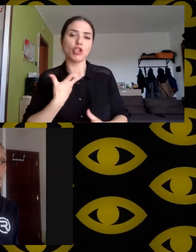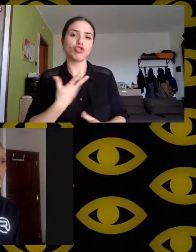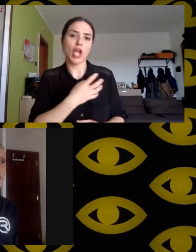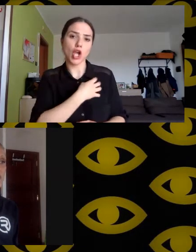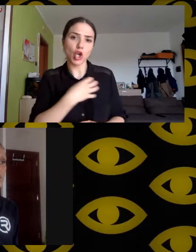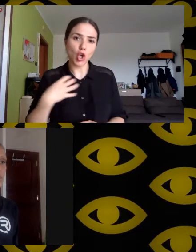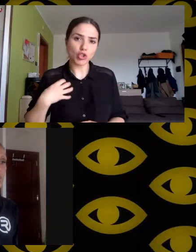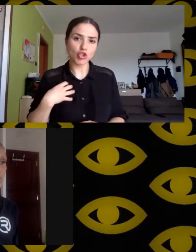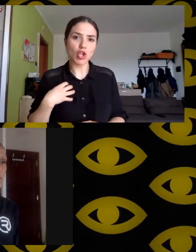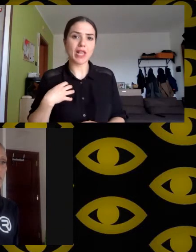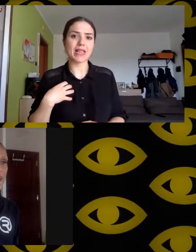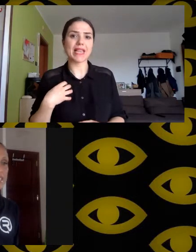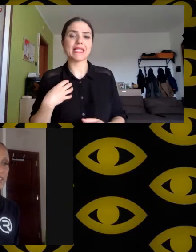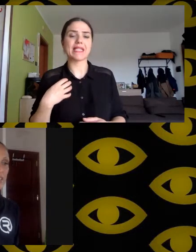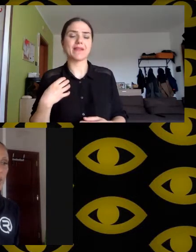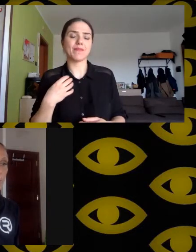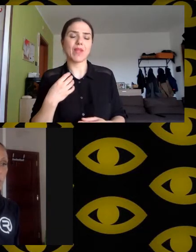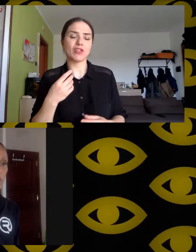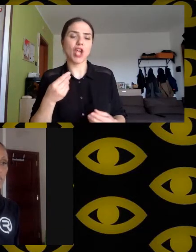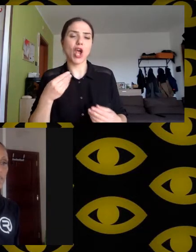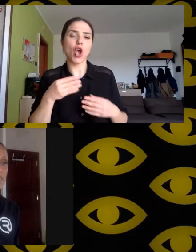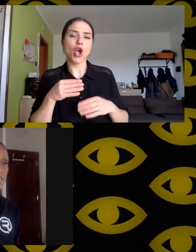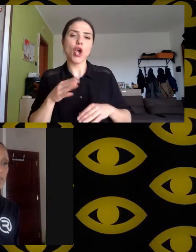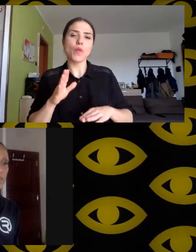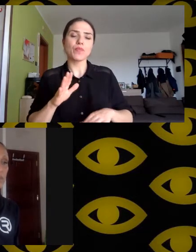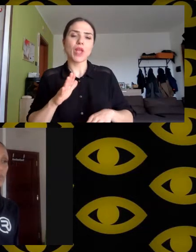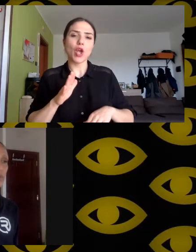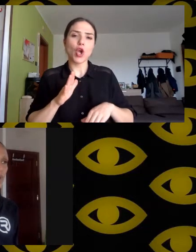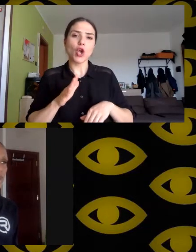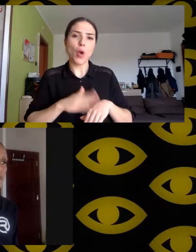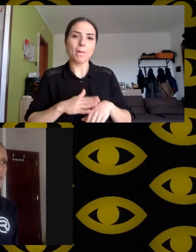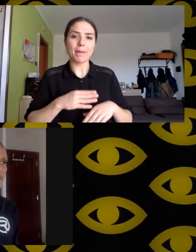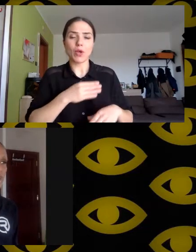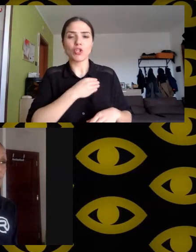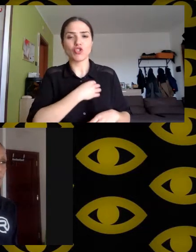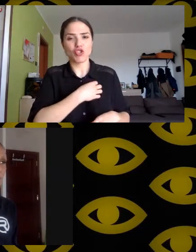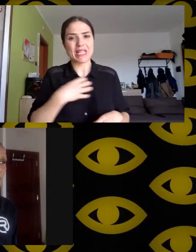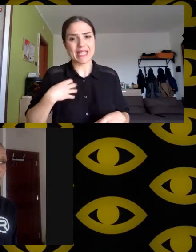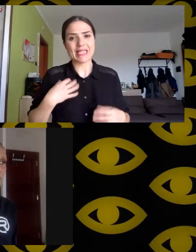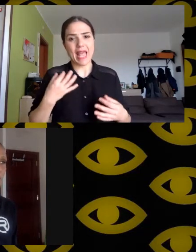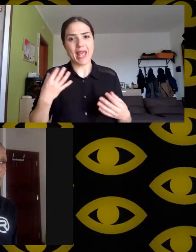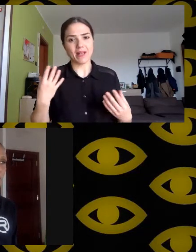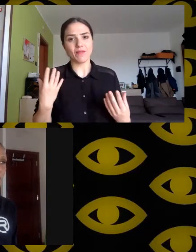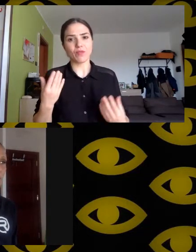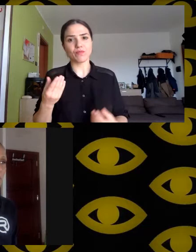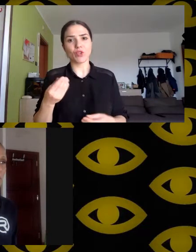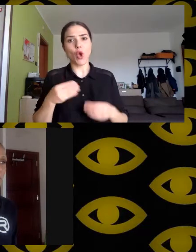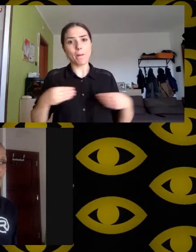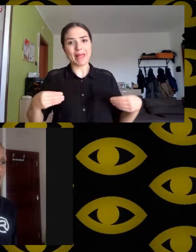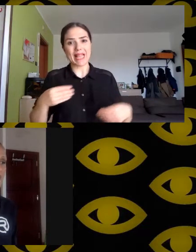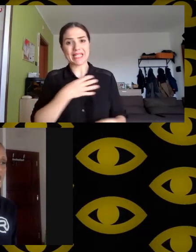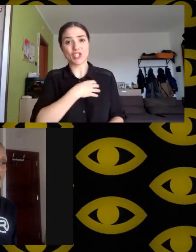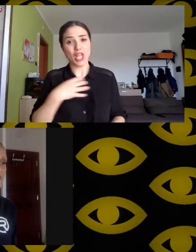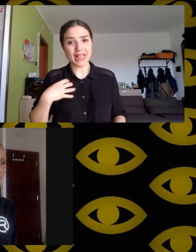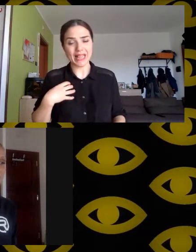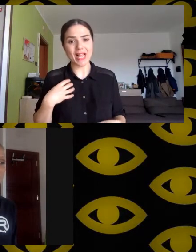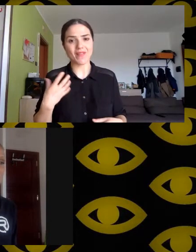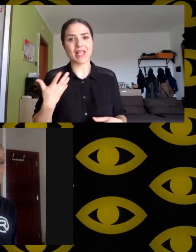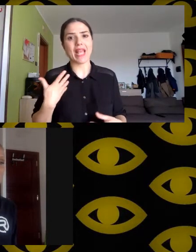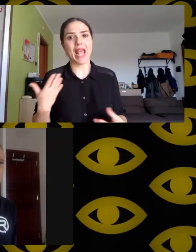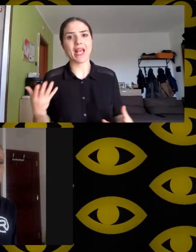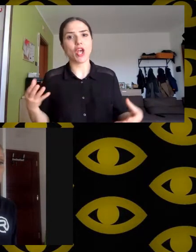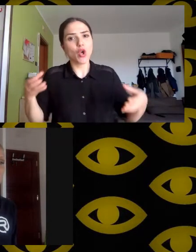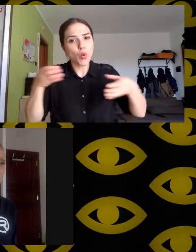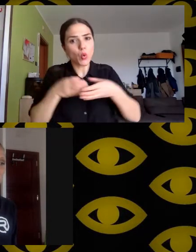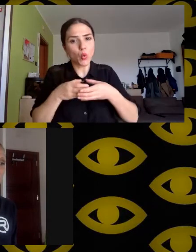farlo. Quindi sono, anzi ti dirò, quando vedrete il primo tutorial vorrei che proprio fosse Rosanna a